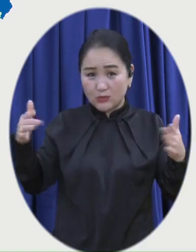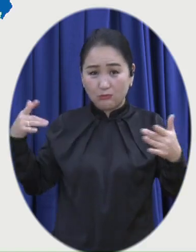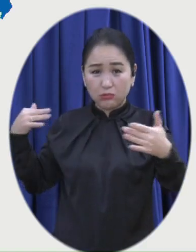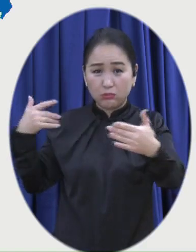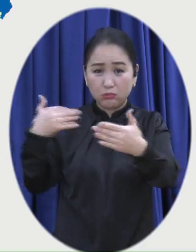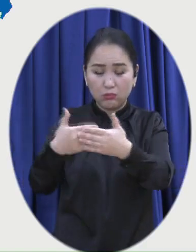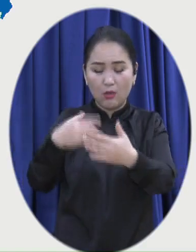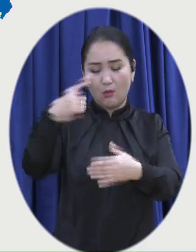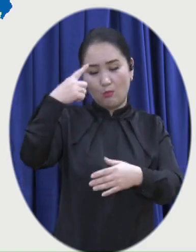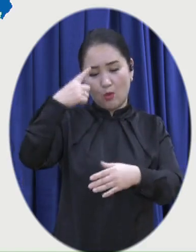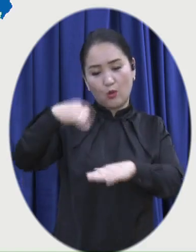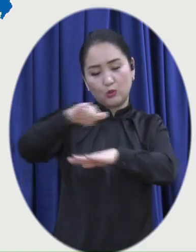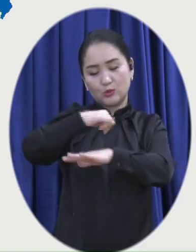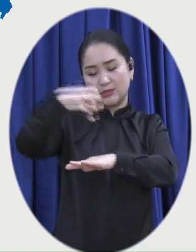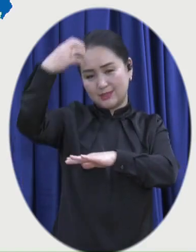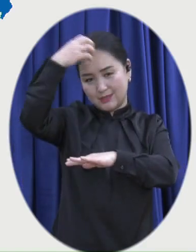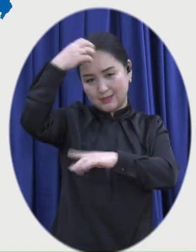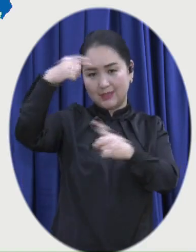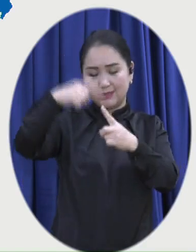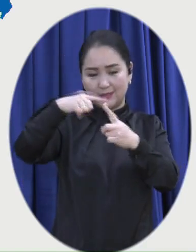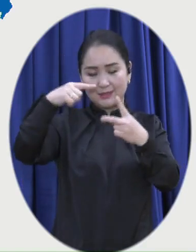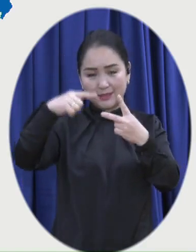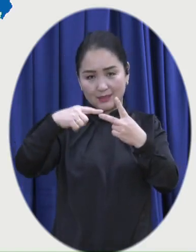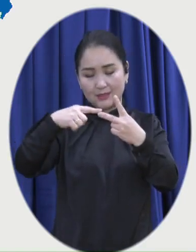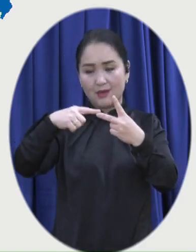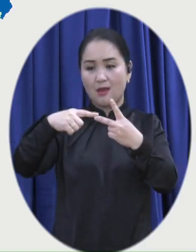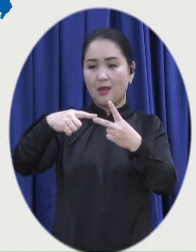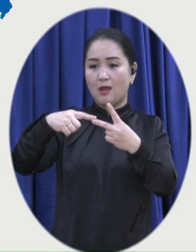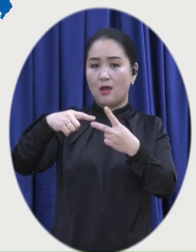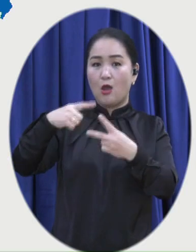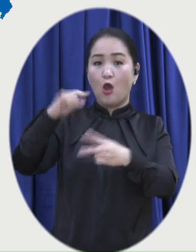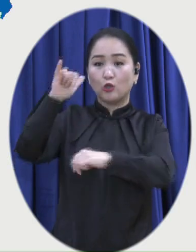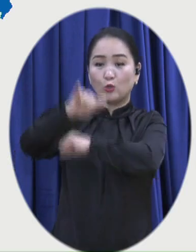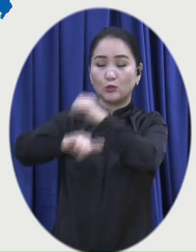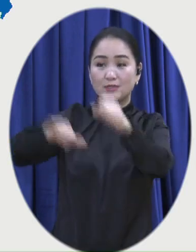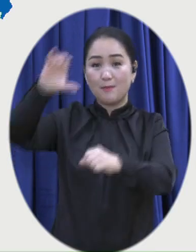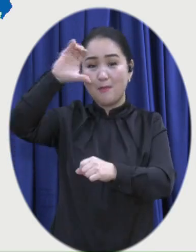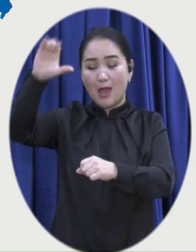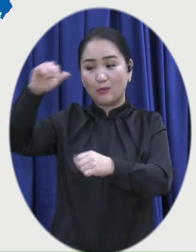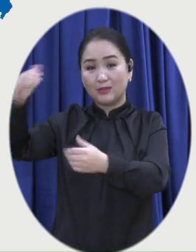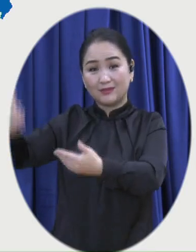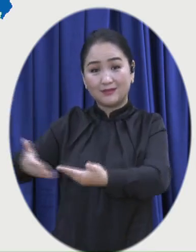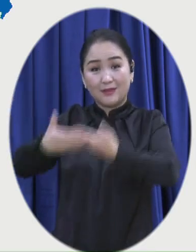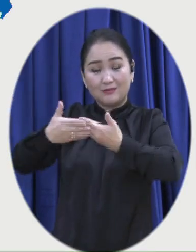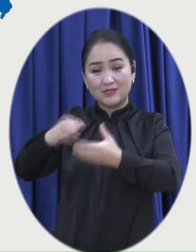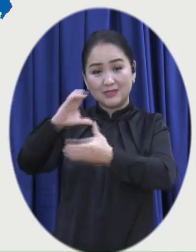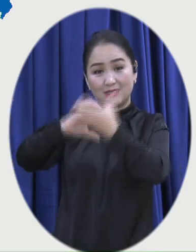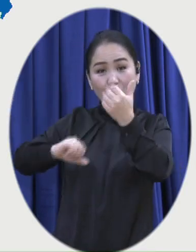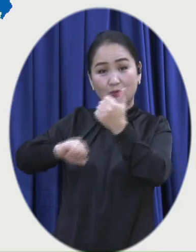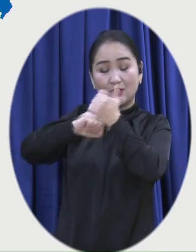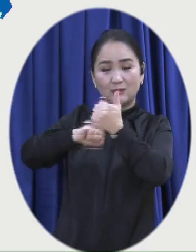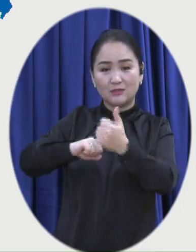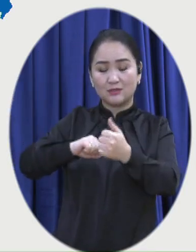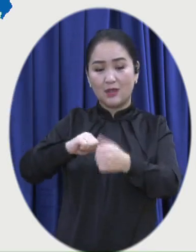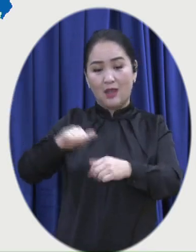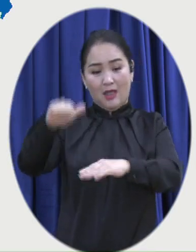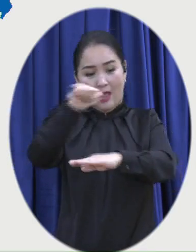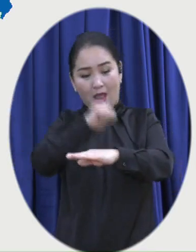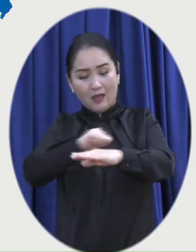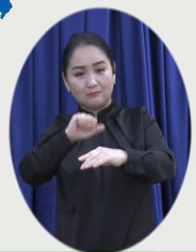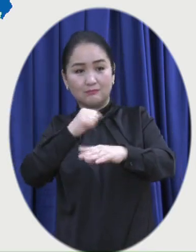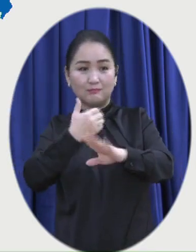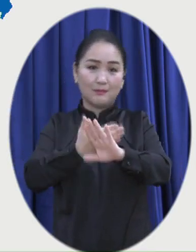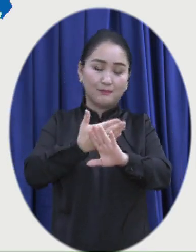болон улсын хандивлагч байгууллага төсөл хөтөлбөрийн шумаар маш олон тооны одоо хангалтуудыг бол бид нар хийсэн. За